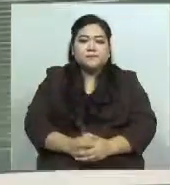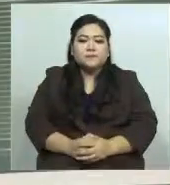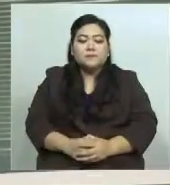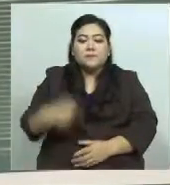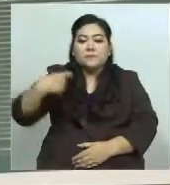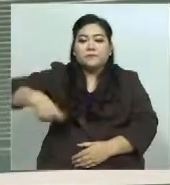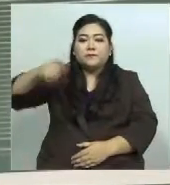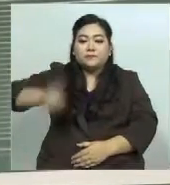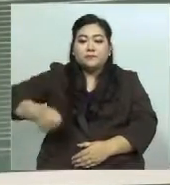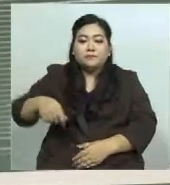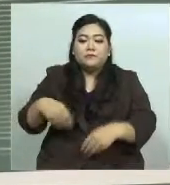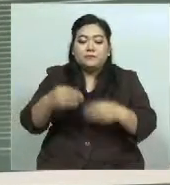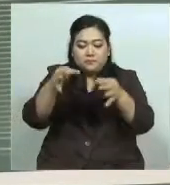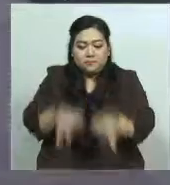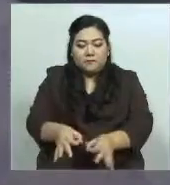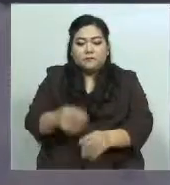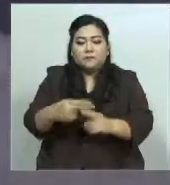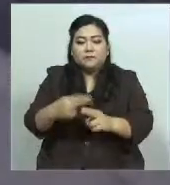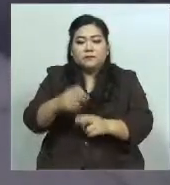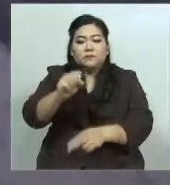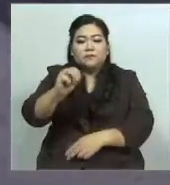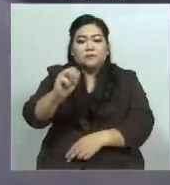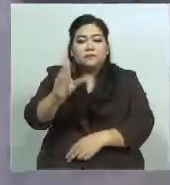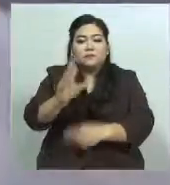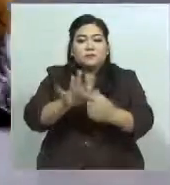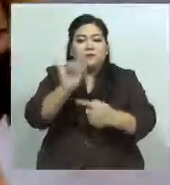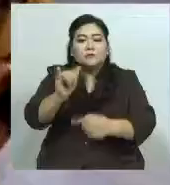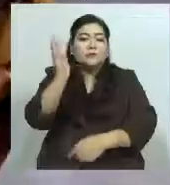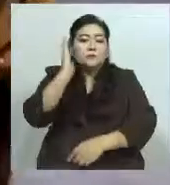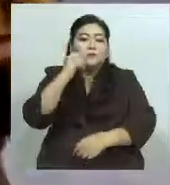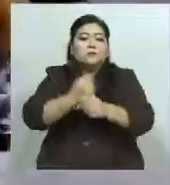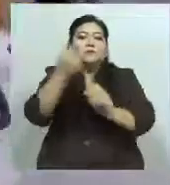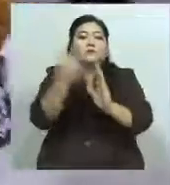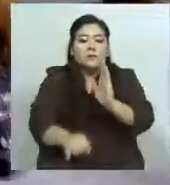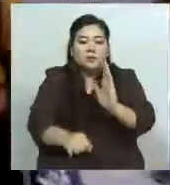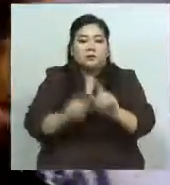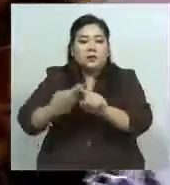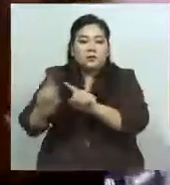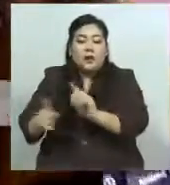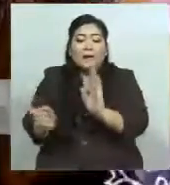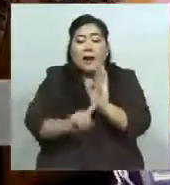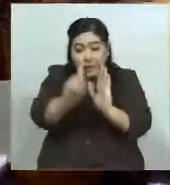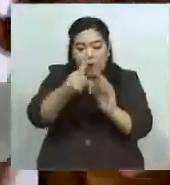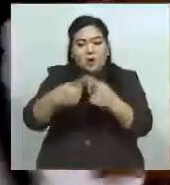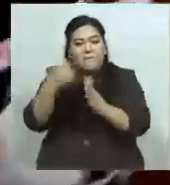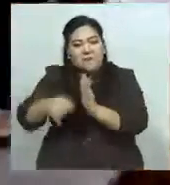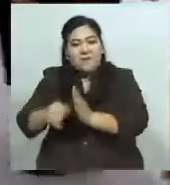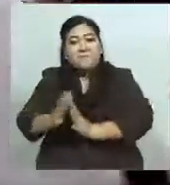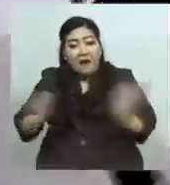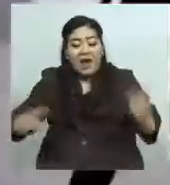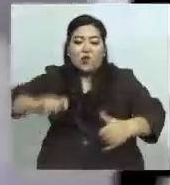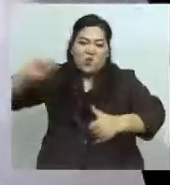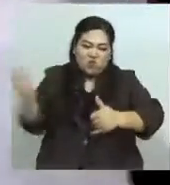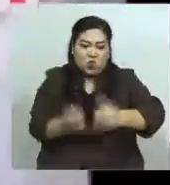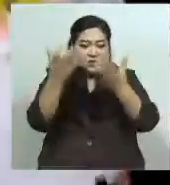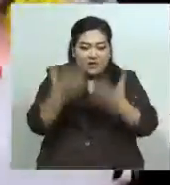ศาลพิพากษาว่านายสมชายเวโรจน์พิพัฒน์จำเลยกระทำความผิดกรรมเดียวแต่หลายความผิดจึงลงโทษหนักที่สุดตามพระ